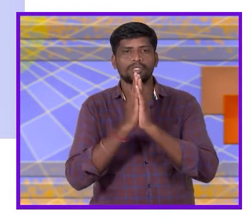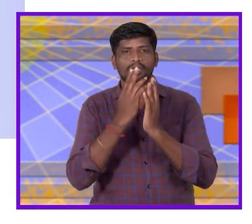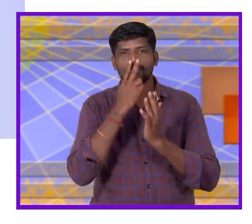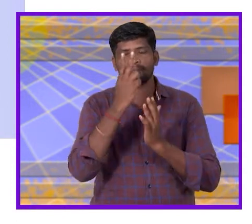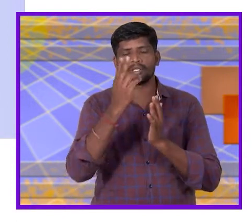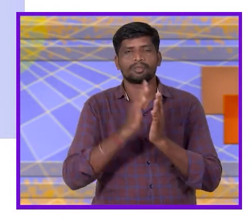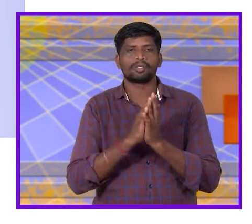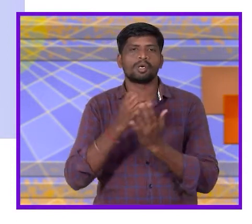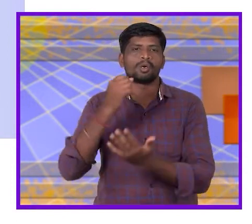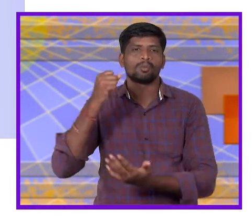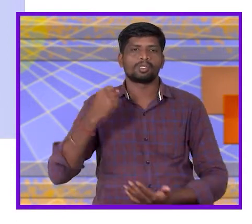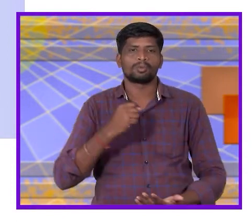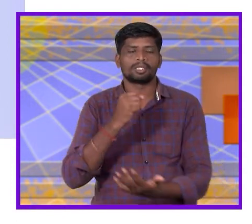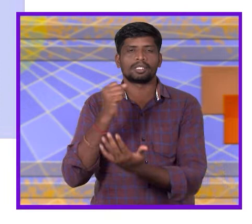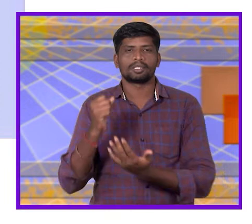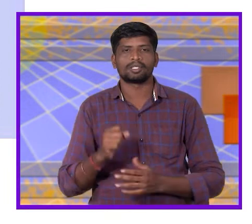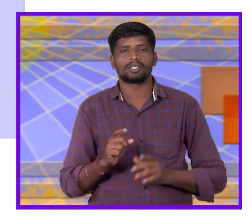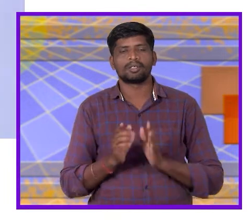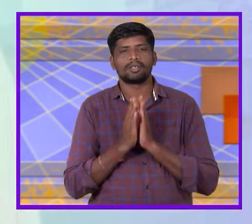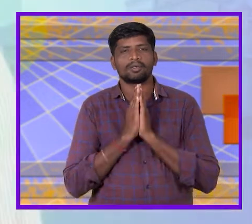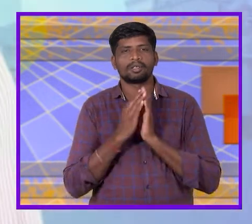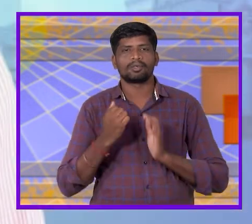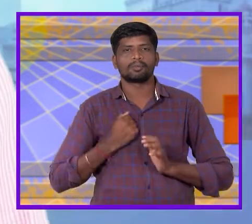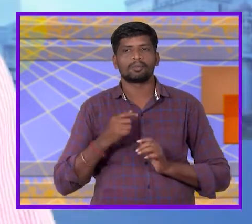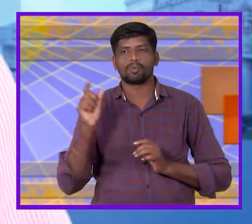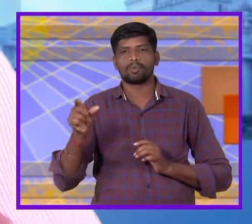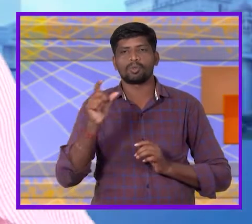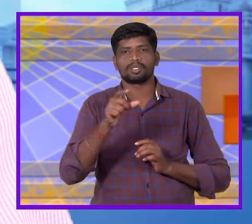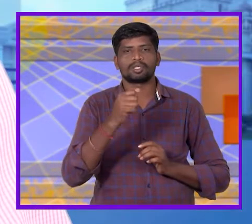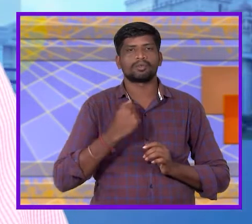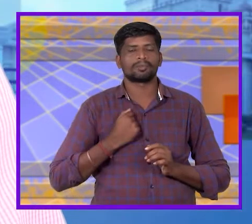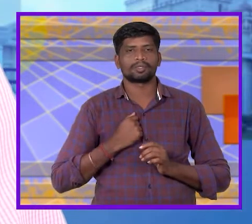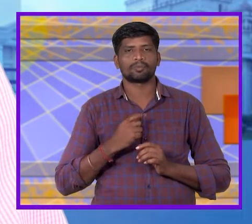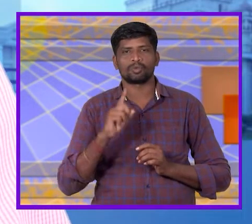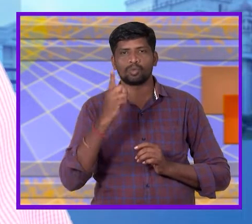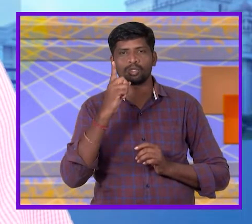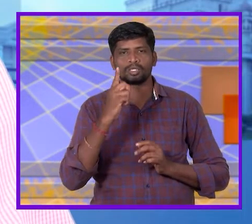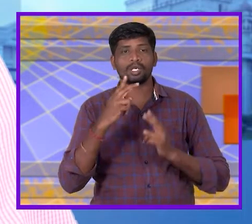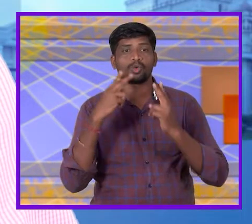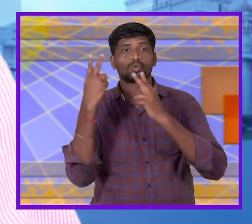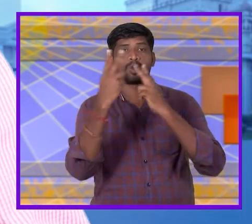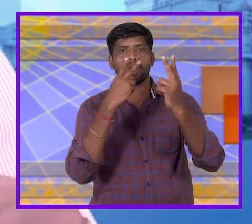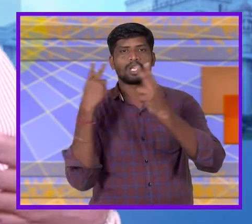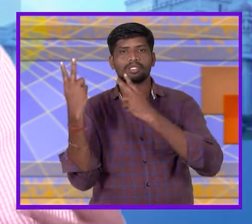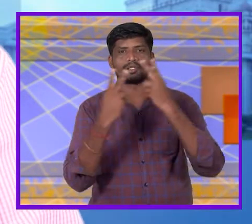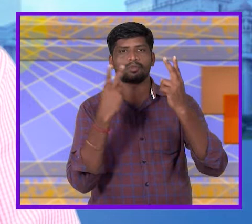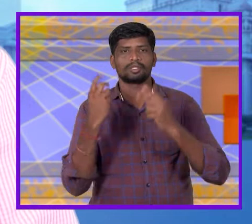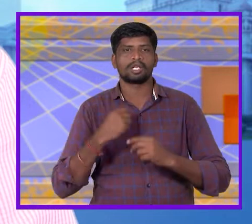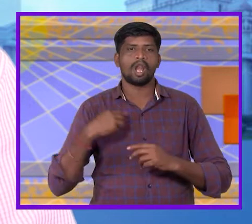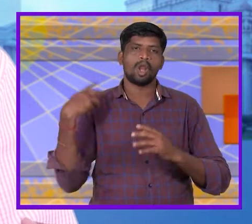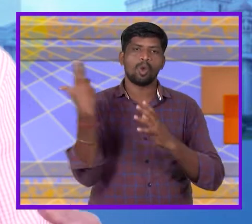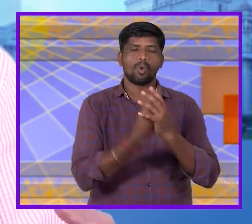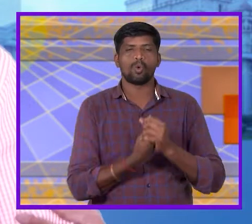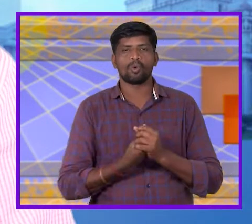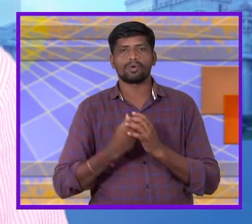செய்வதில் விருப்பம். ஒவ்வொருவருக்கும் ஒவ்வொரு விதமான விருப்பங்கள் உண்டு. சுற்றுலா செல்வது என்பது எல்லோரும் விரும்பக்கூடிய